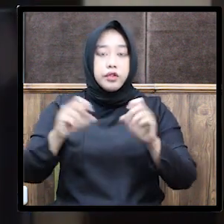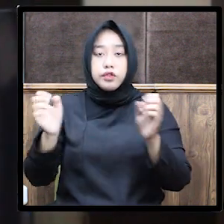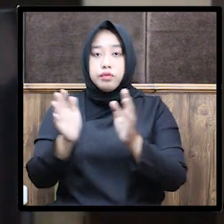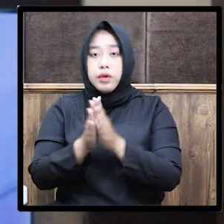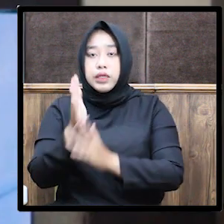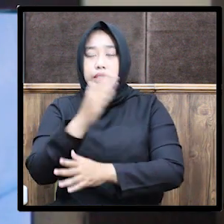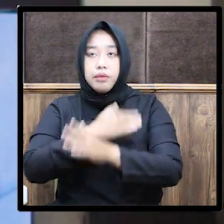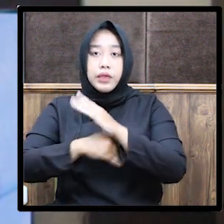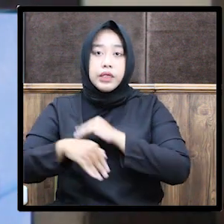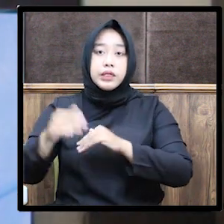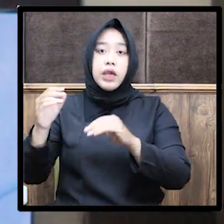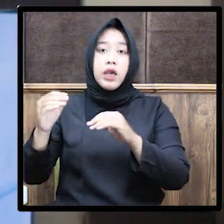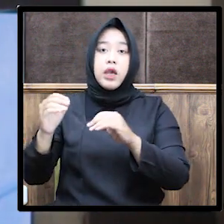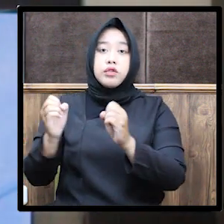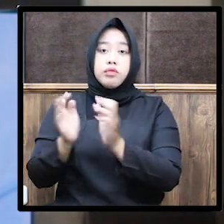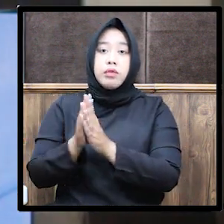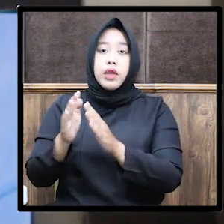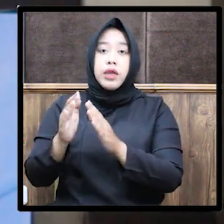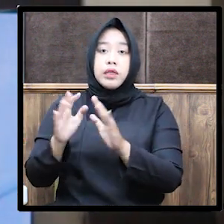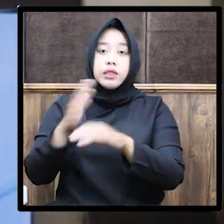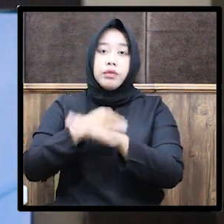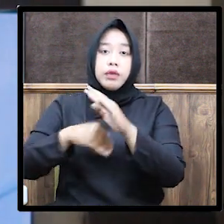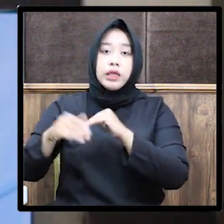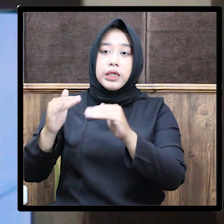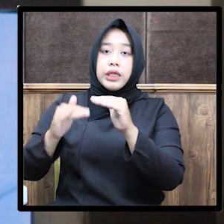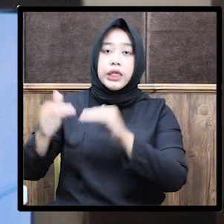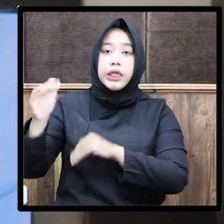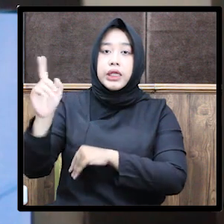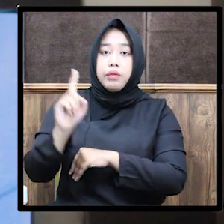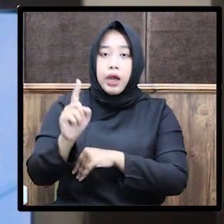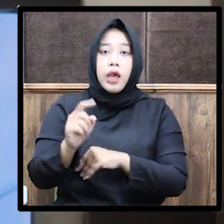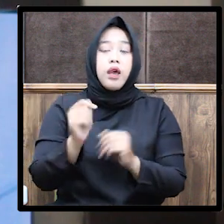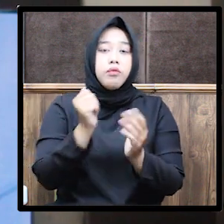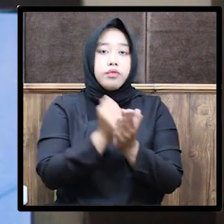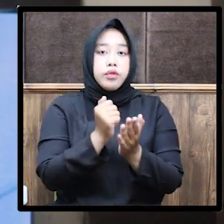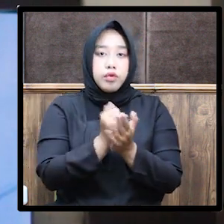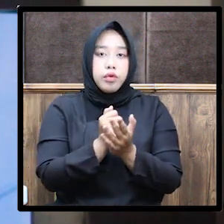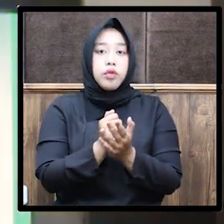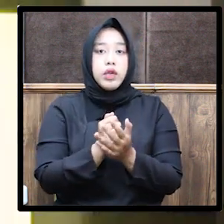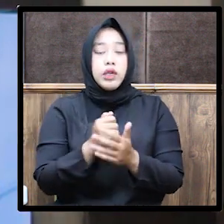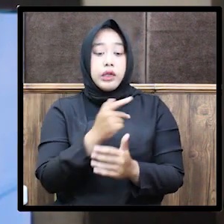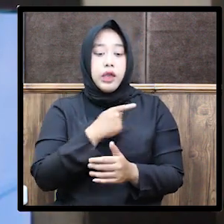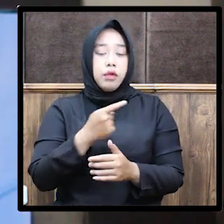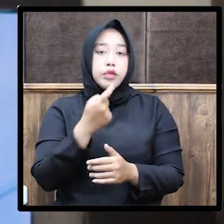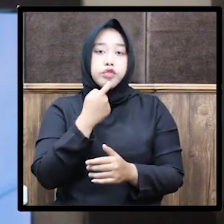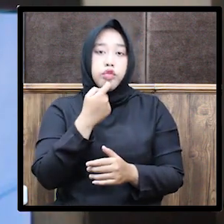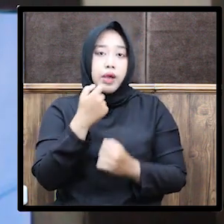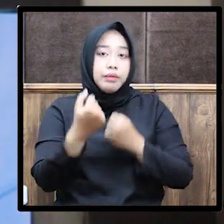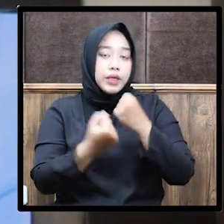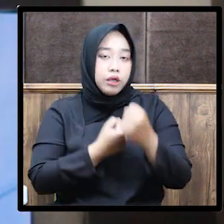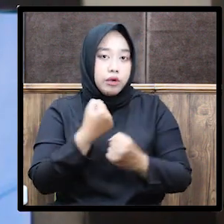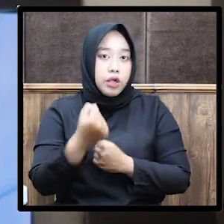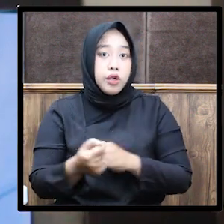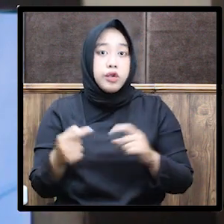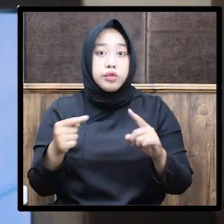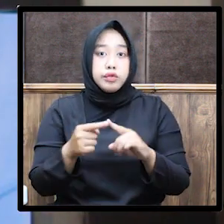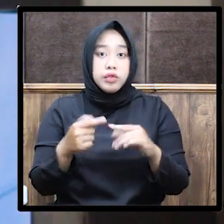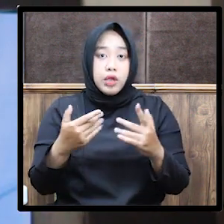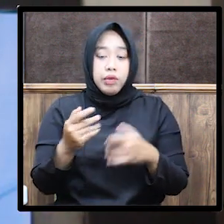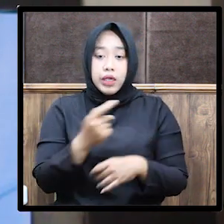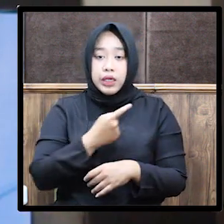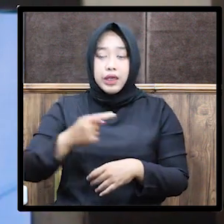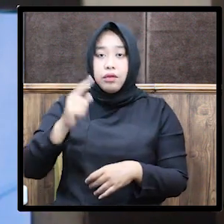itu di mana saja itu sudah kelihatan kota. Nah, kami mencoba untuk melakukan itu agar kemudian kami bisa